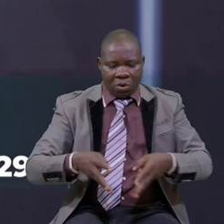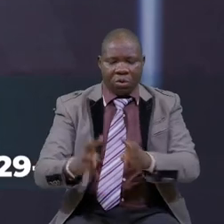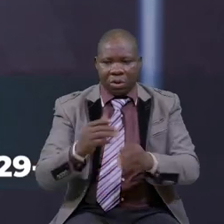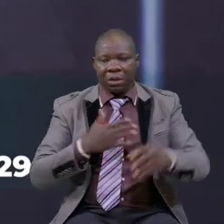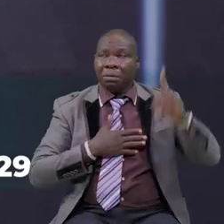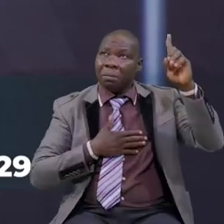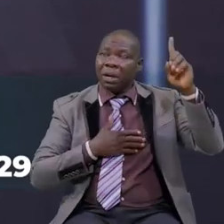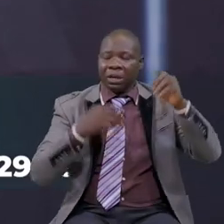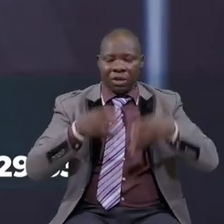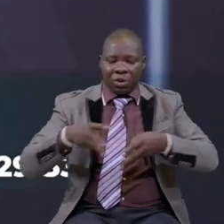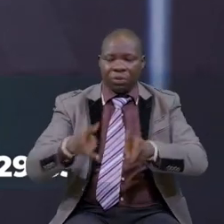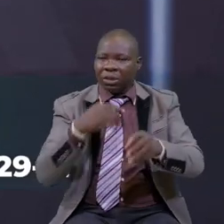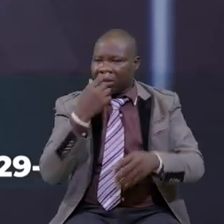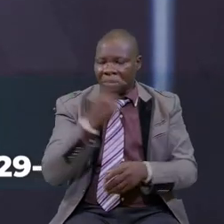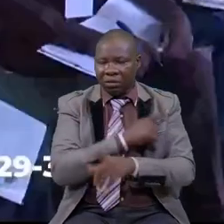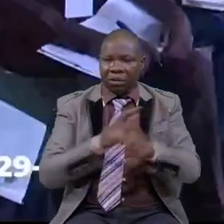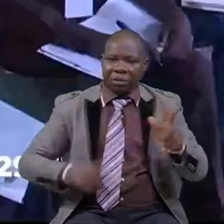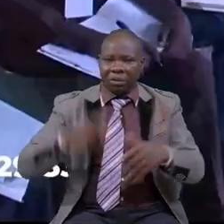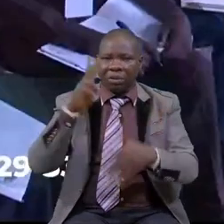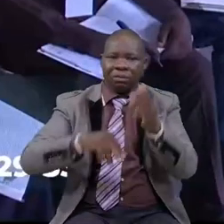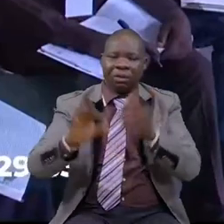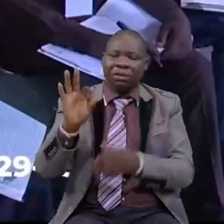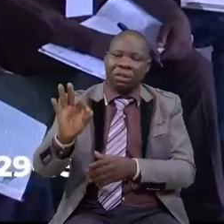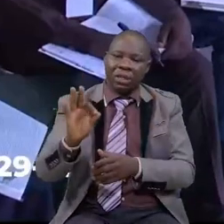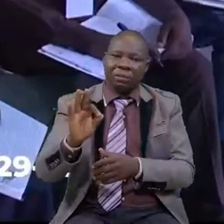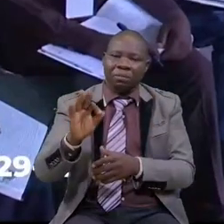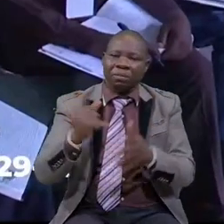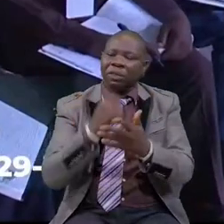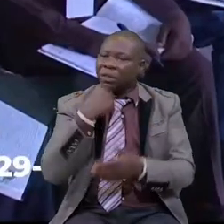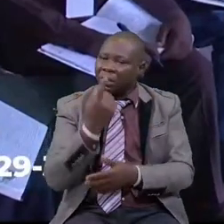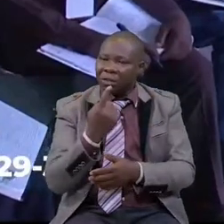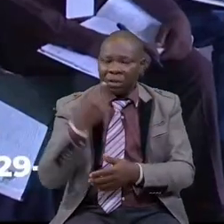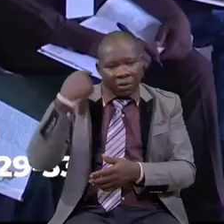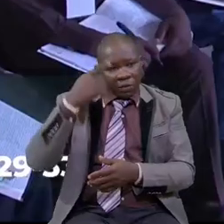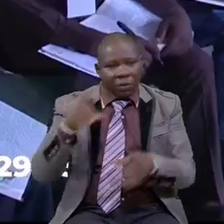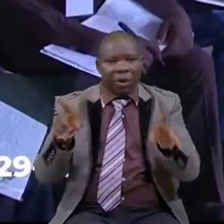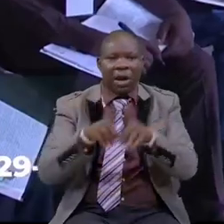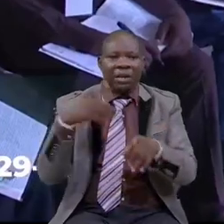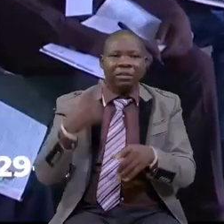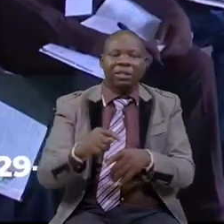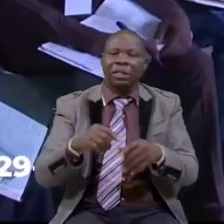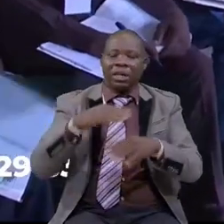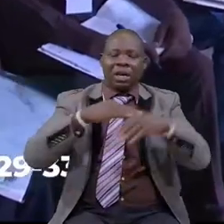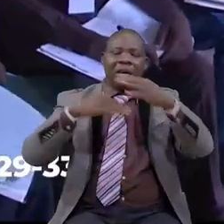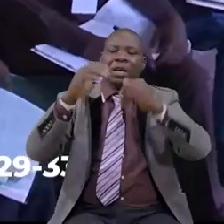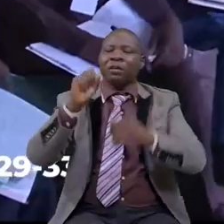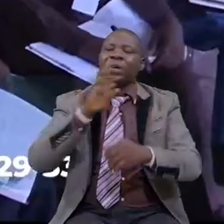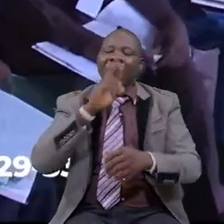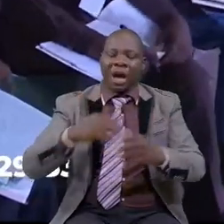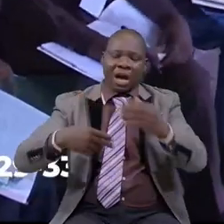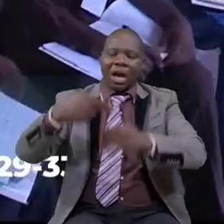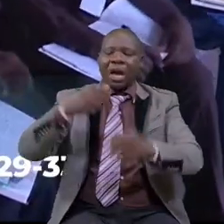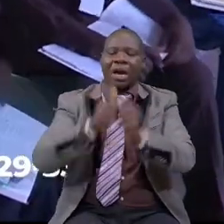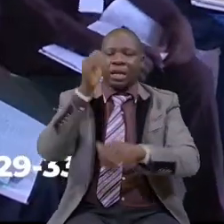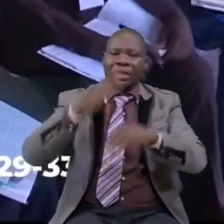dit l'Éternel. Verset 9. Verset 9, il dit, autant les cieux sont élevés au-dessus de